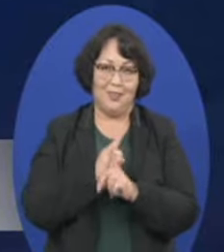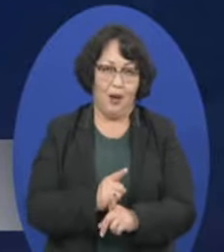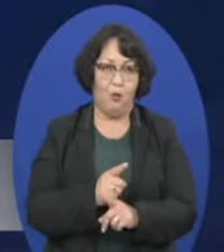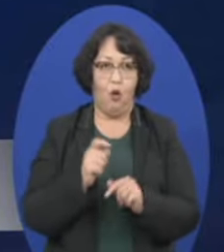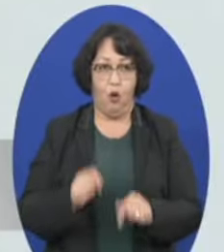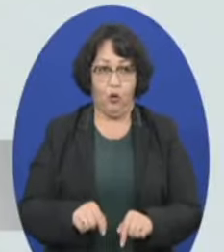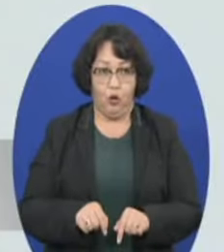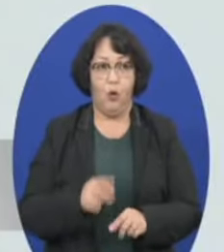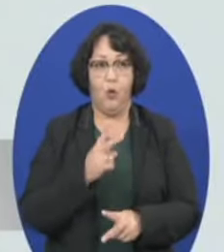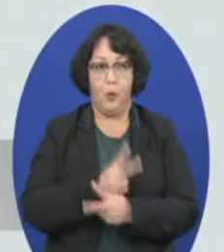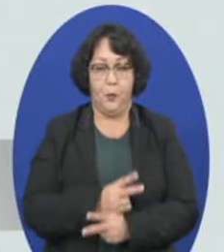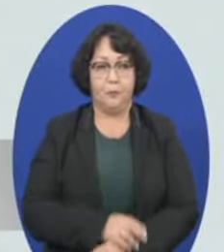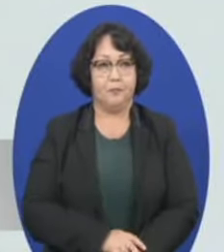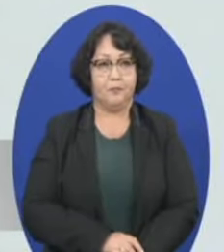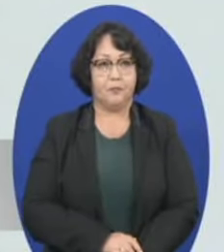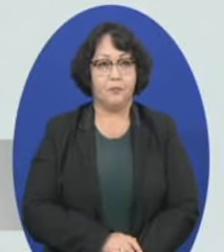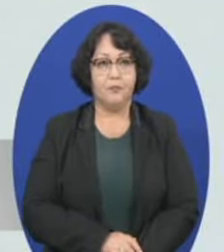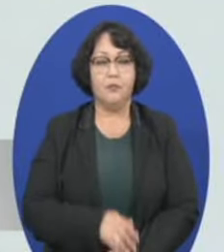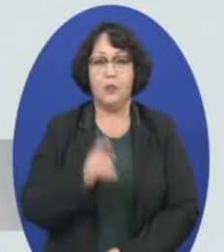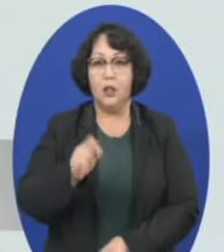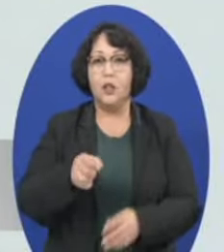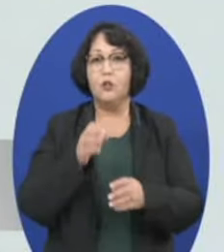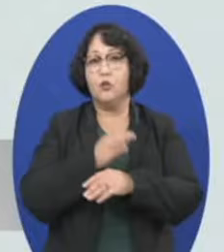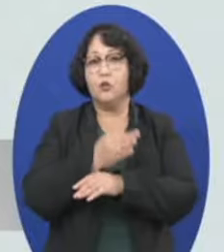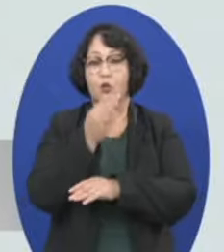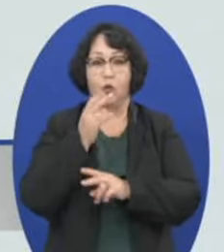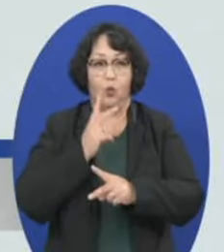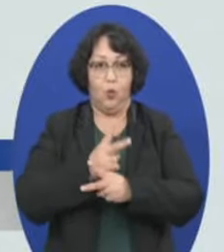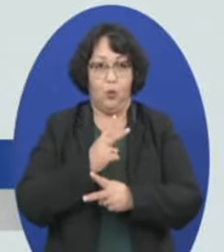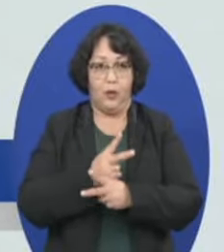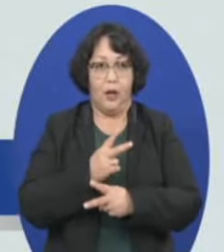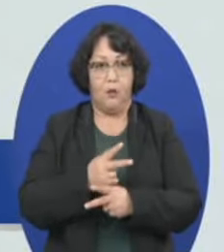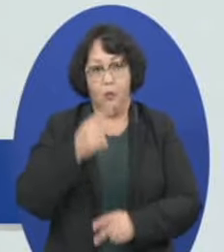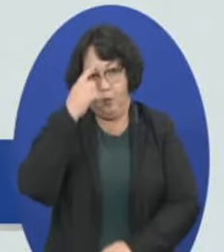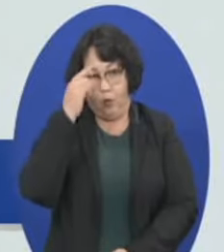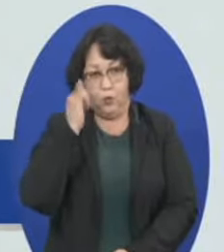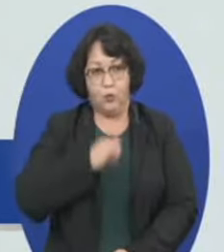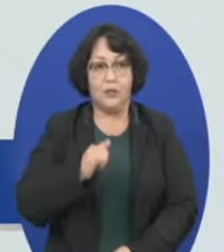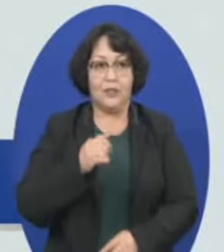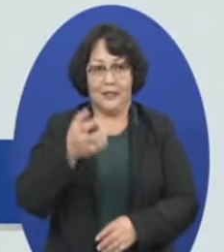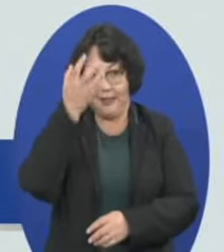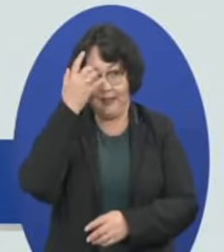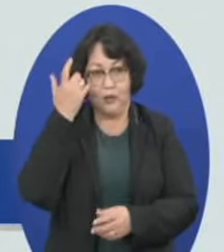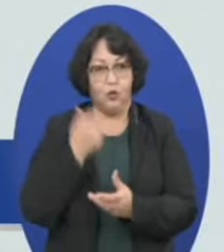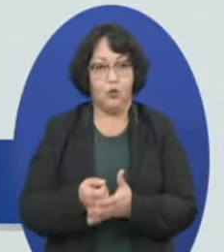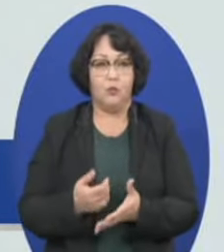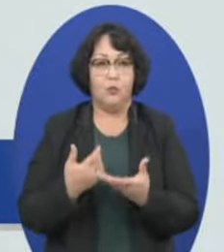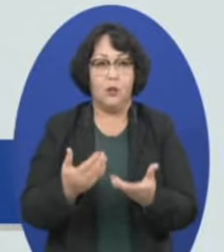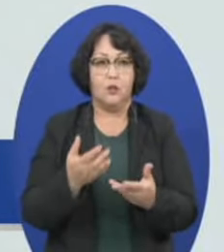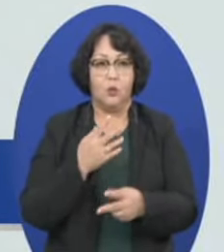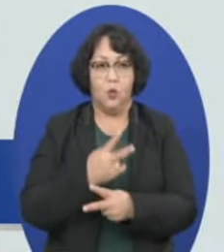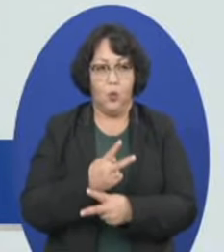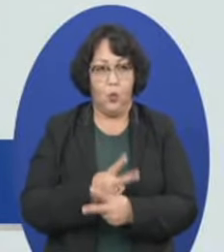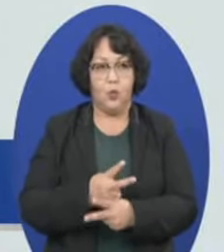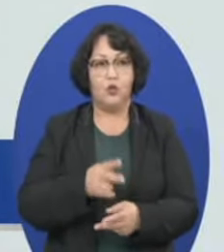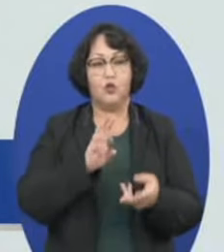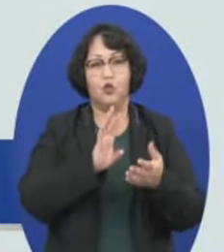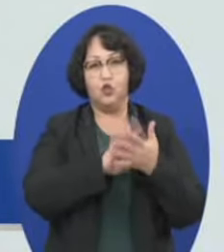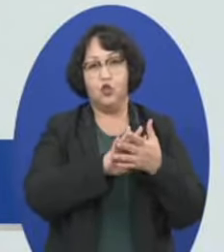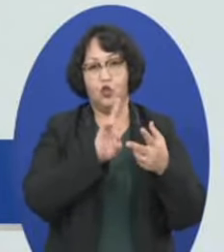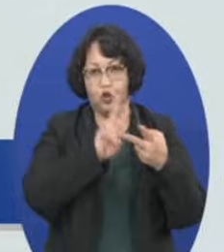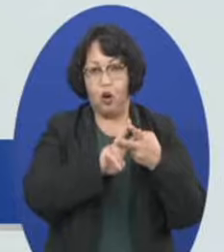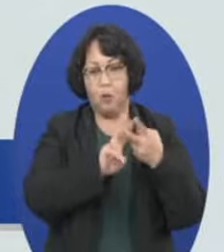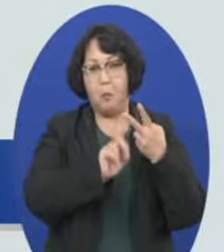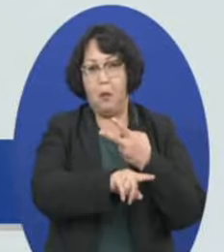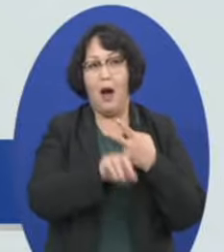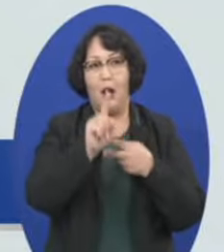удаагийн хуулиар за энэ удаагийн өршөөлийн хуулиар за Монгол Улсын засгийн газраас өргөн барьсан хуулиар болвол нийт ялтнуудын 16